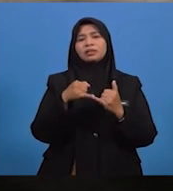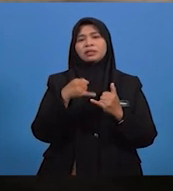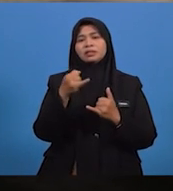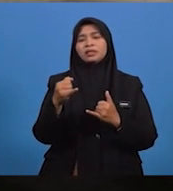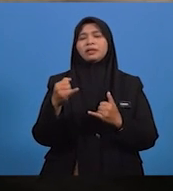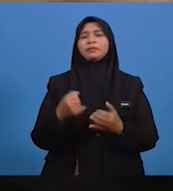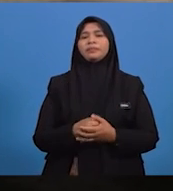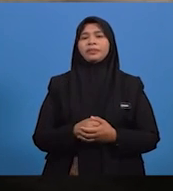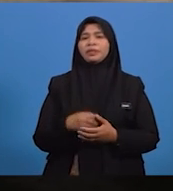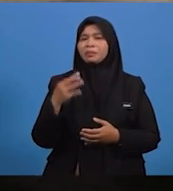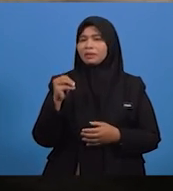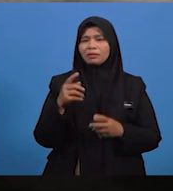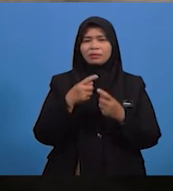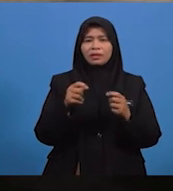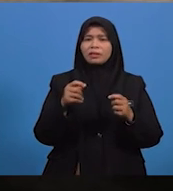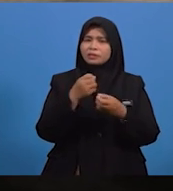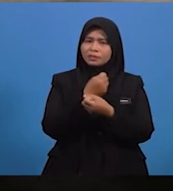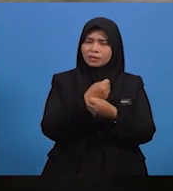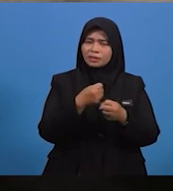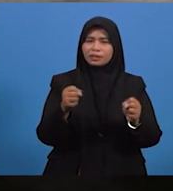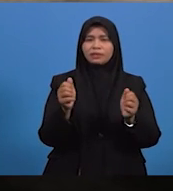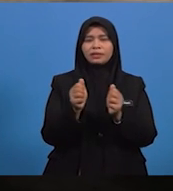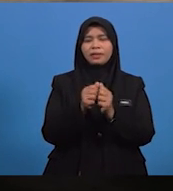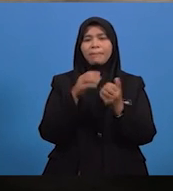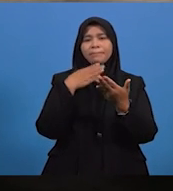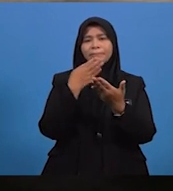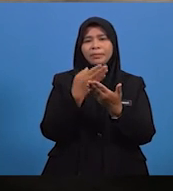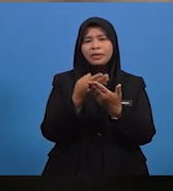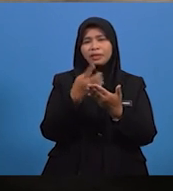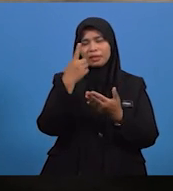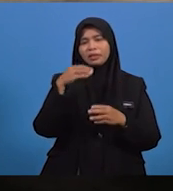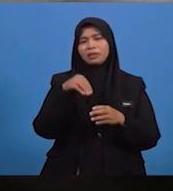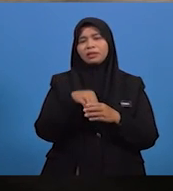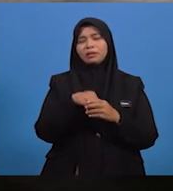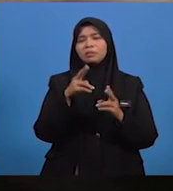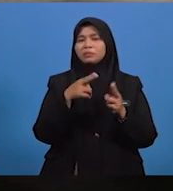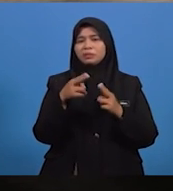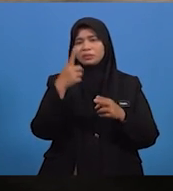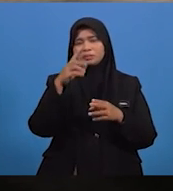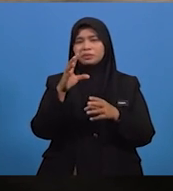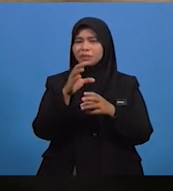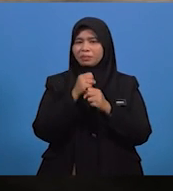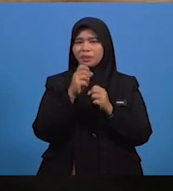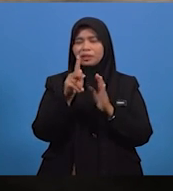Mereka telah membuat persediaan yang rapi dalam usaha mencapai misi ini.